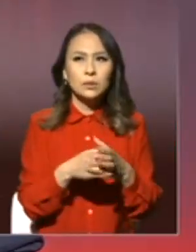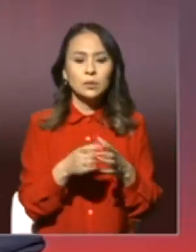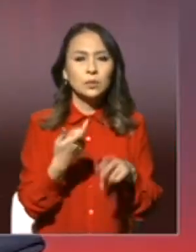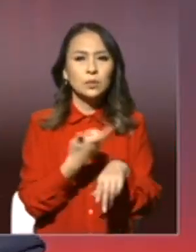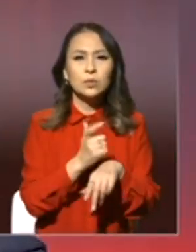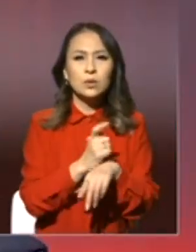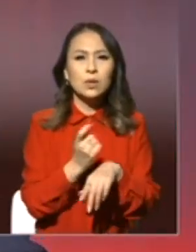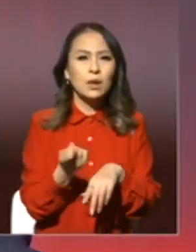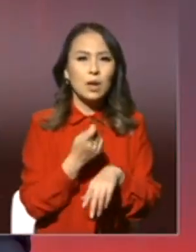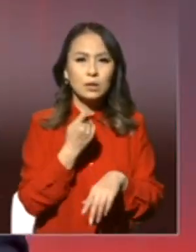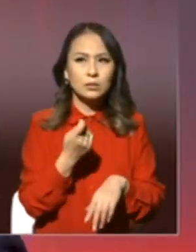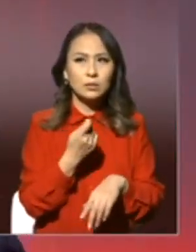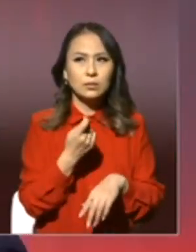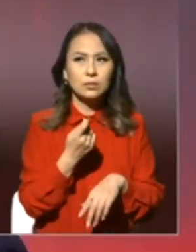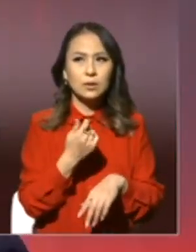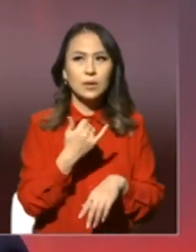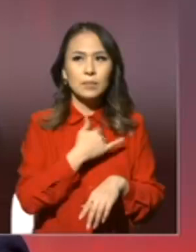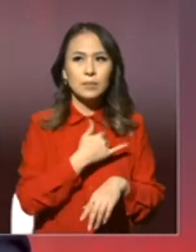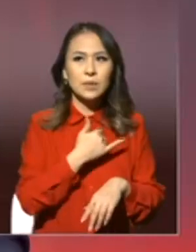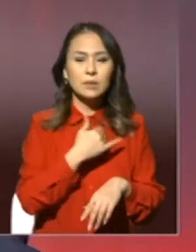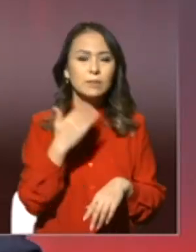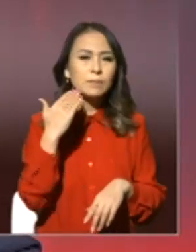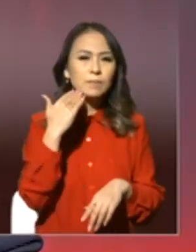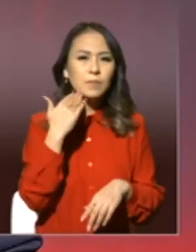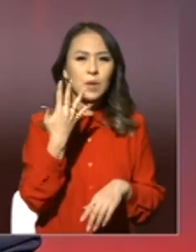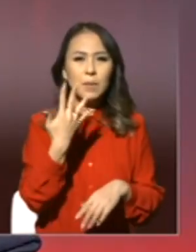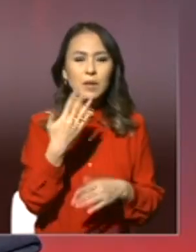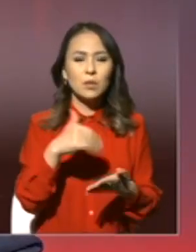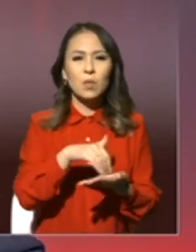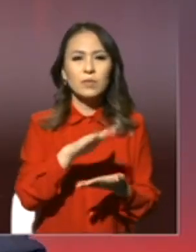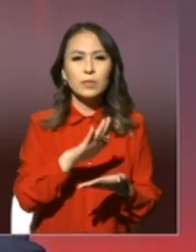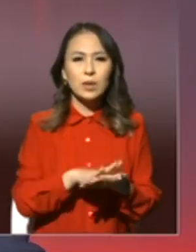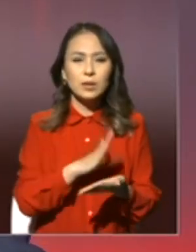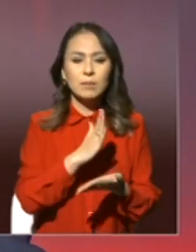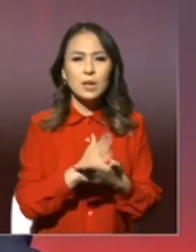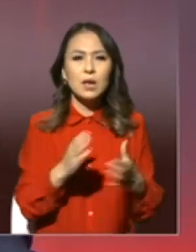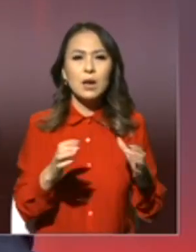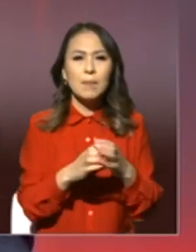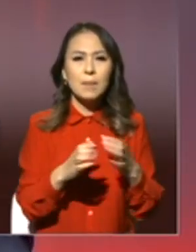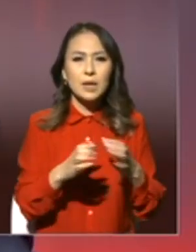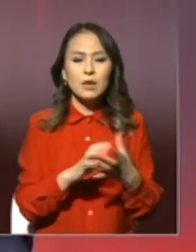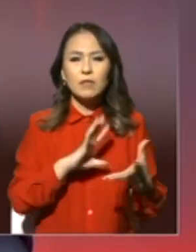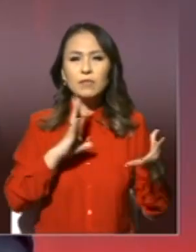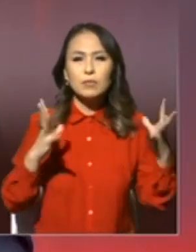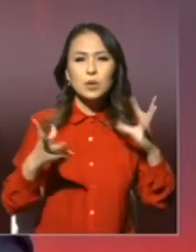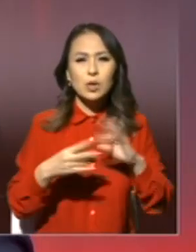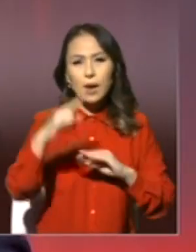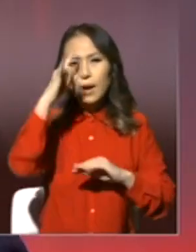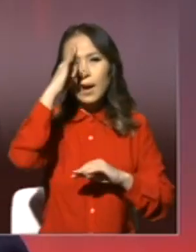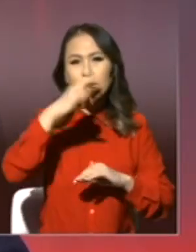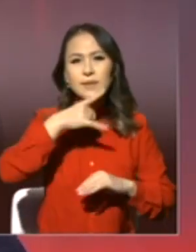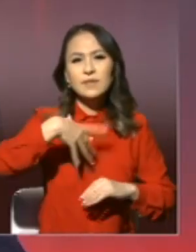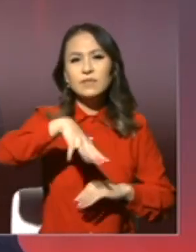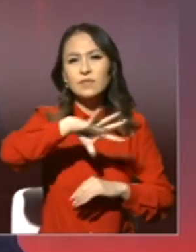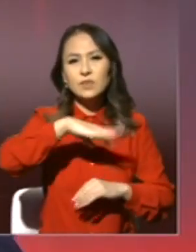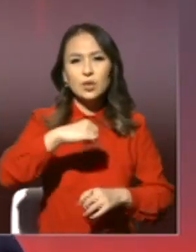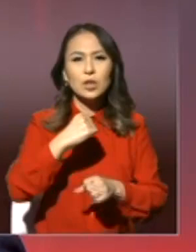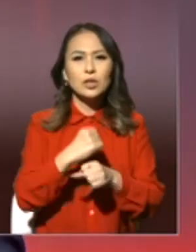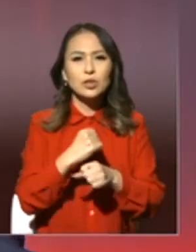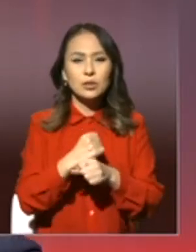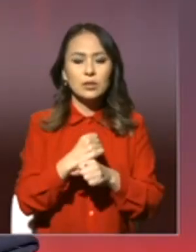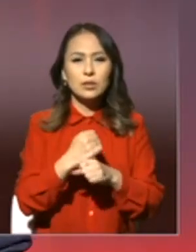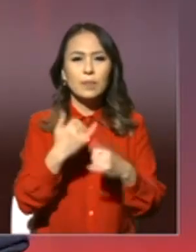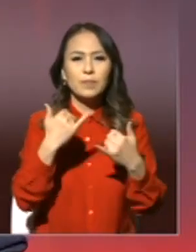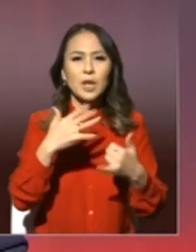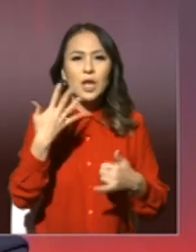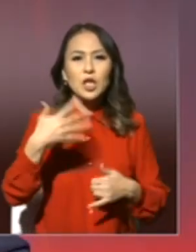шектеулі. Бізде бар жоғы 5 көтерме сауда компаниясы бар екен бүкіл Қазақстанға. Ал менің ойымша